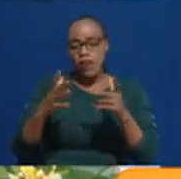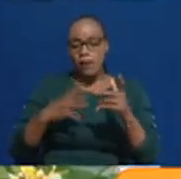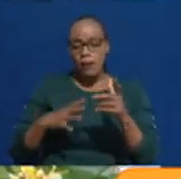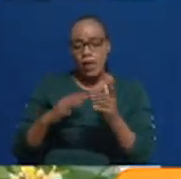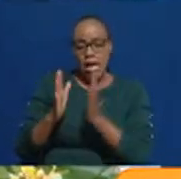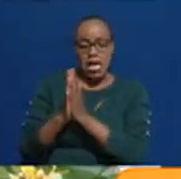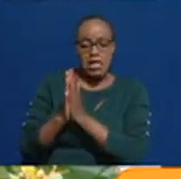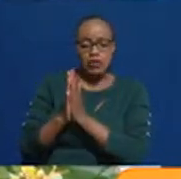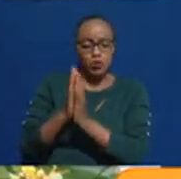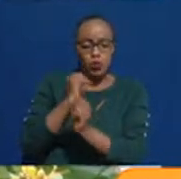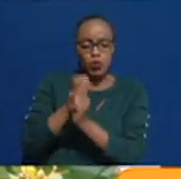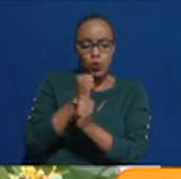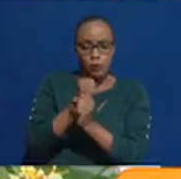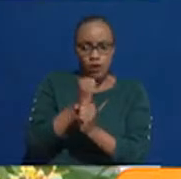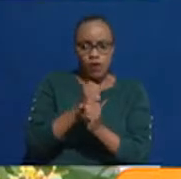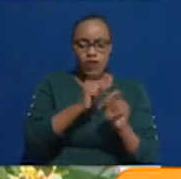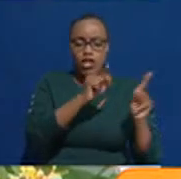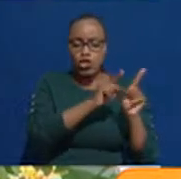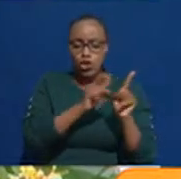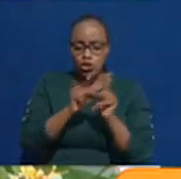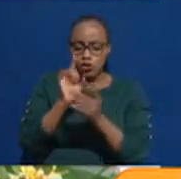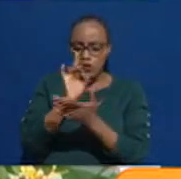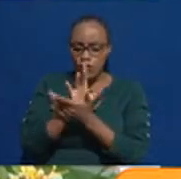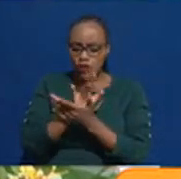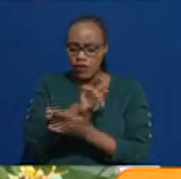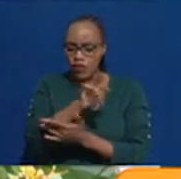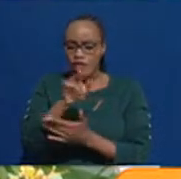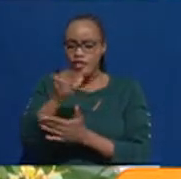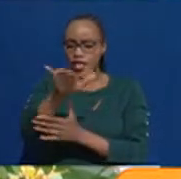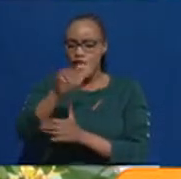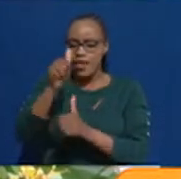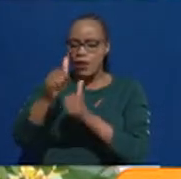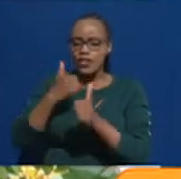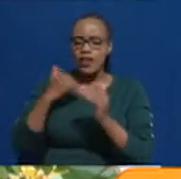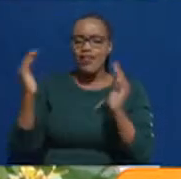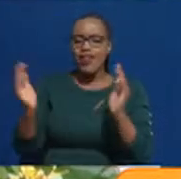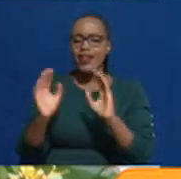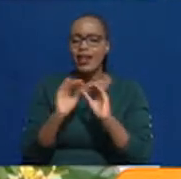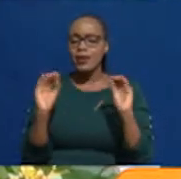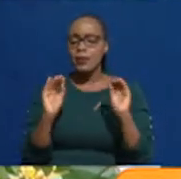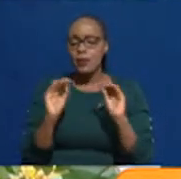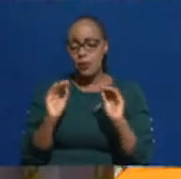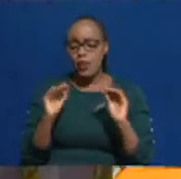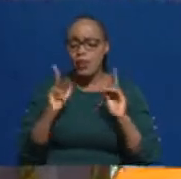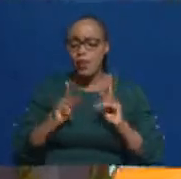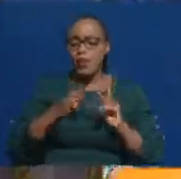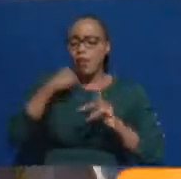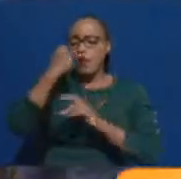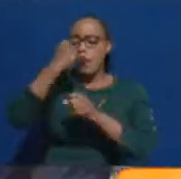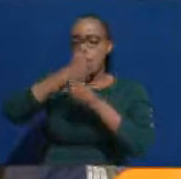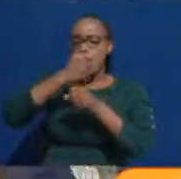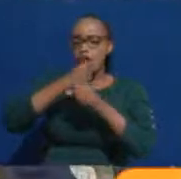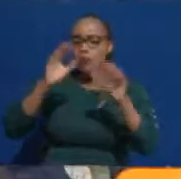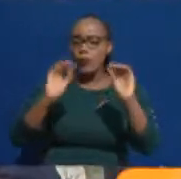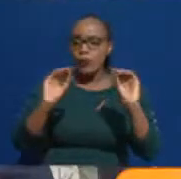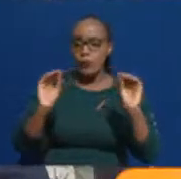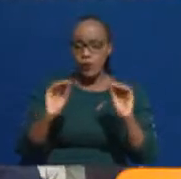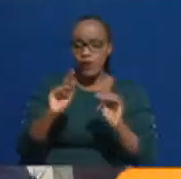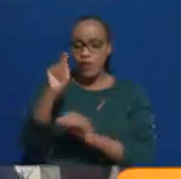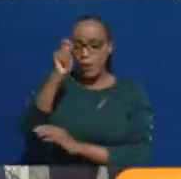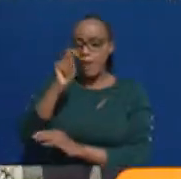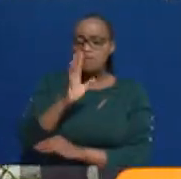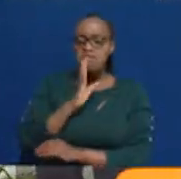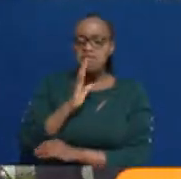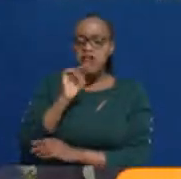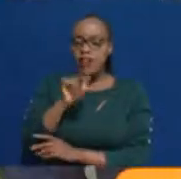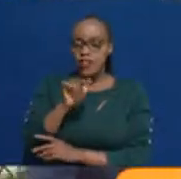and performance while fawning on ineptitude and discouraging non-performance. Rais alizungumzia umuhimu wa